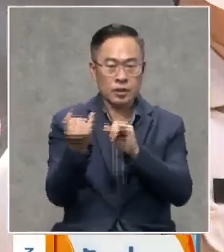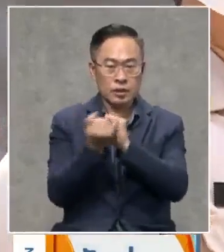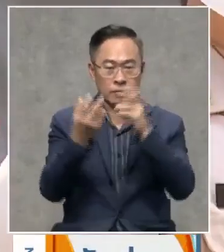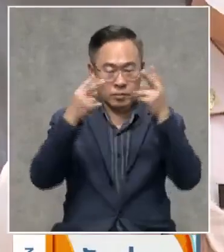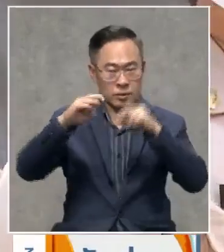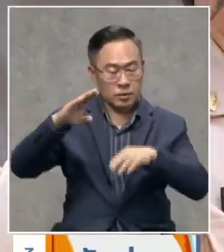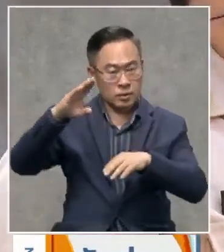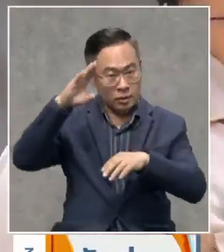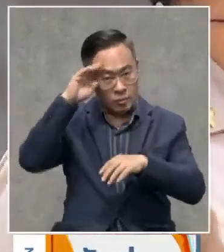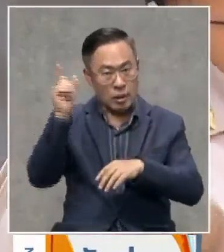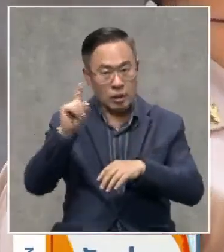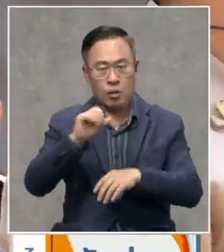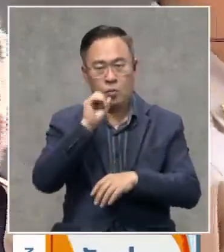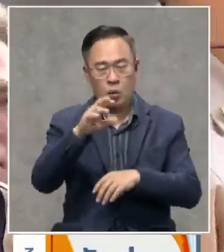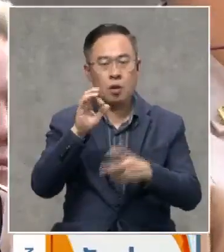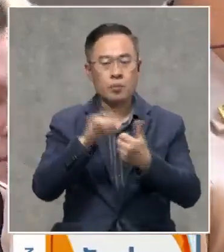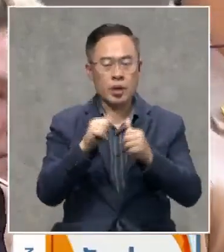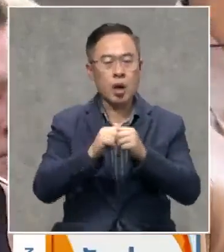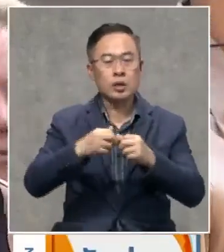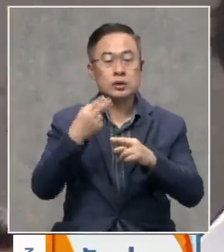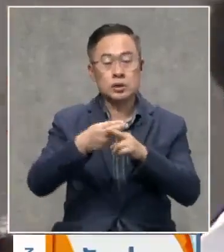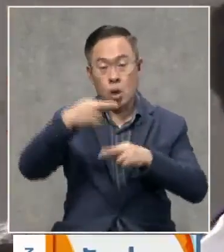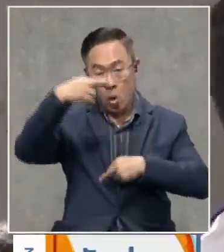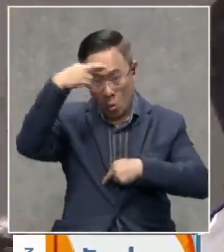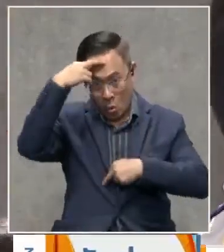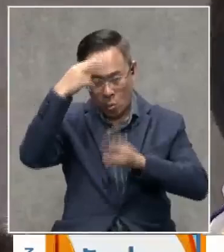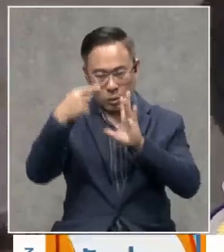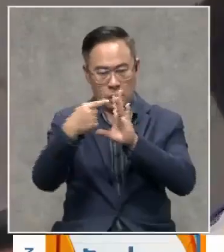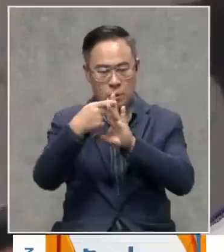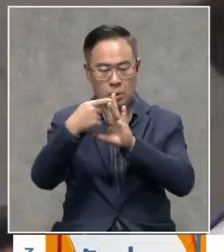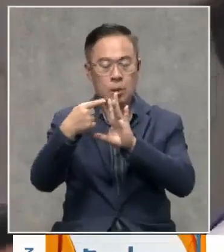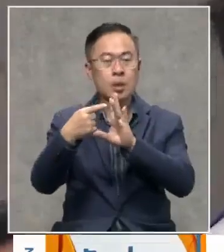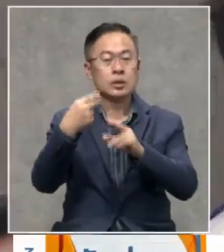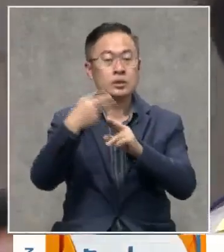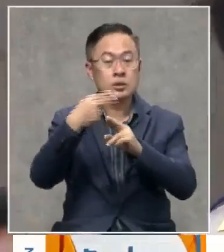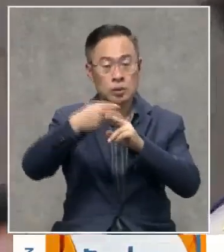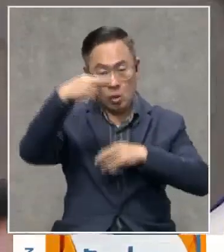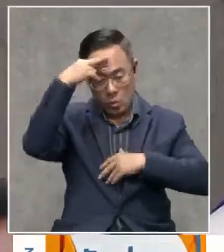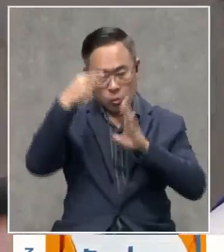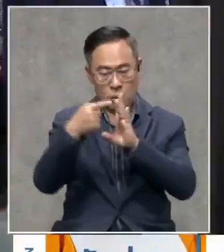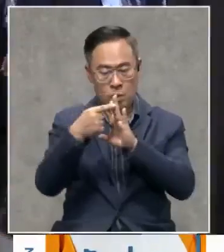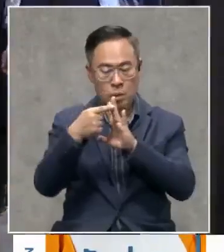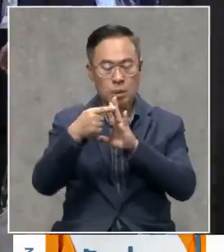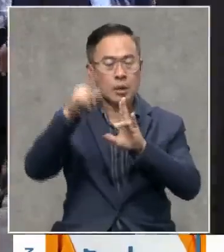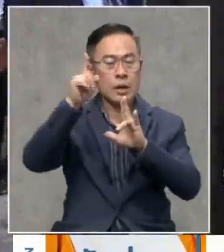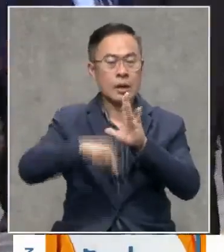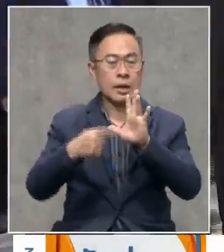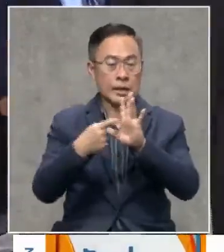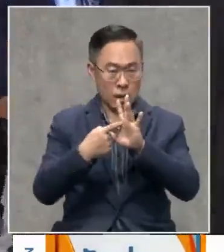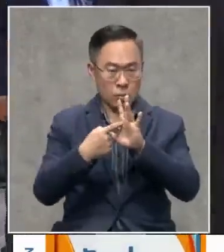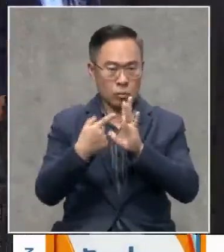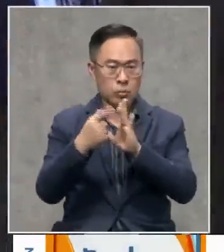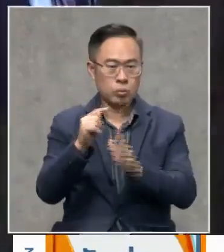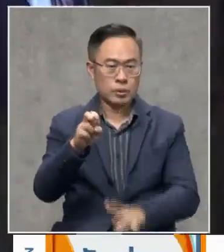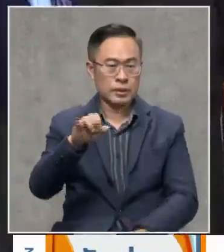าดว่าพลเอกประยุทธ์เนี่ยน่าจะเป็นโรคเกาต์เทียมนะคะจึงได้เข้าพบแพทย์ที่โรงพยาบาลพระมงกุฎเกล้าเพื่อตรวจติดตามอา